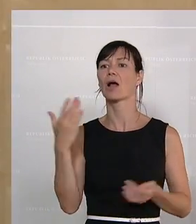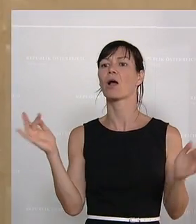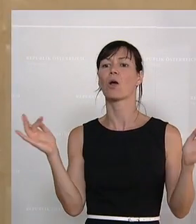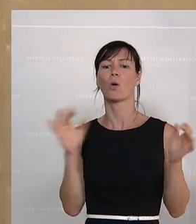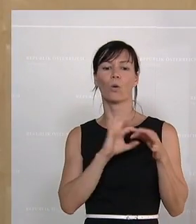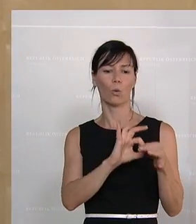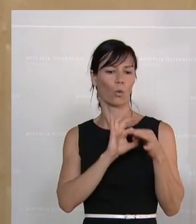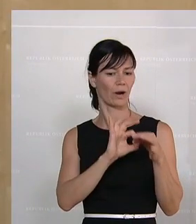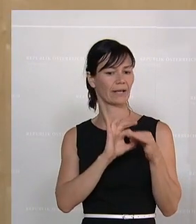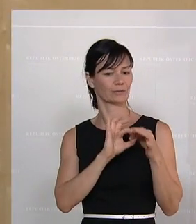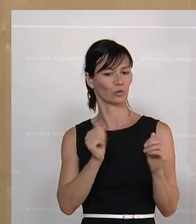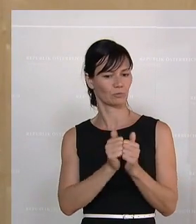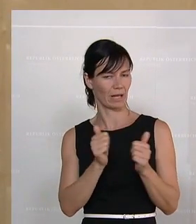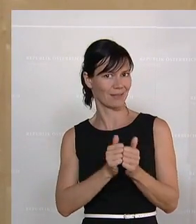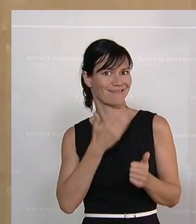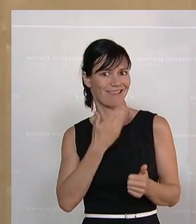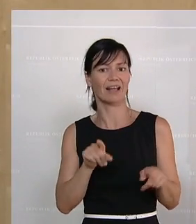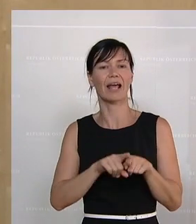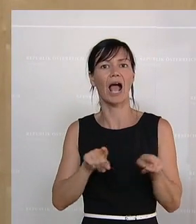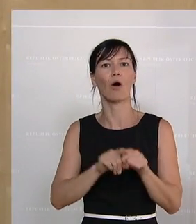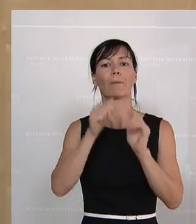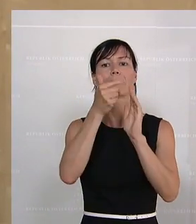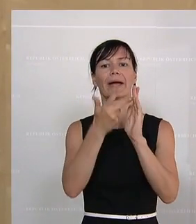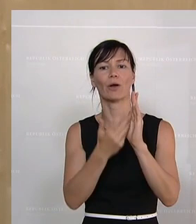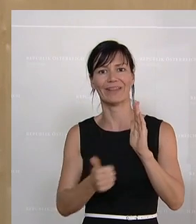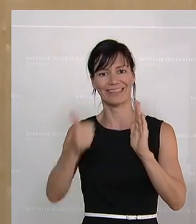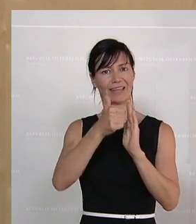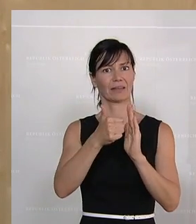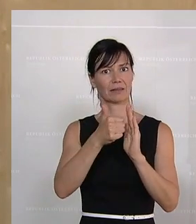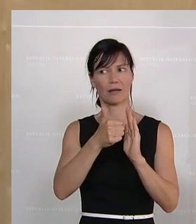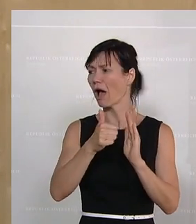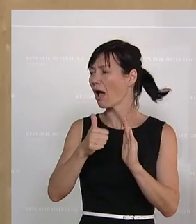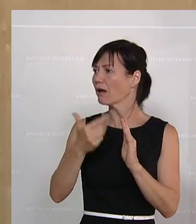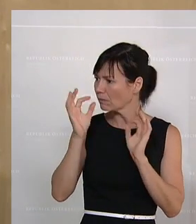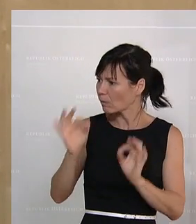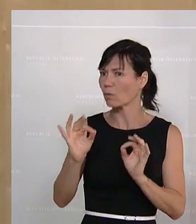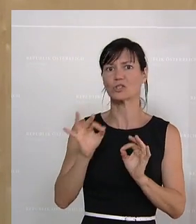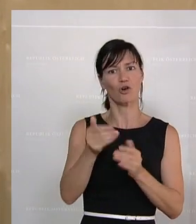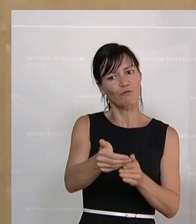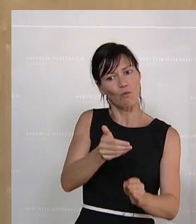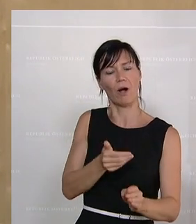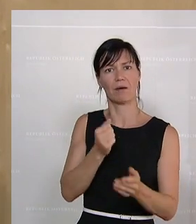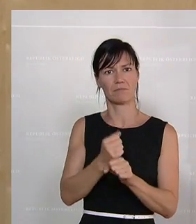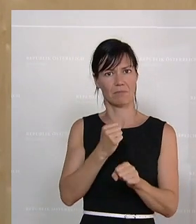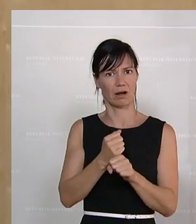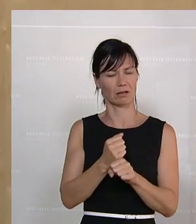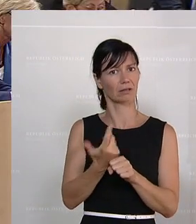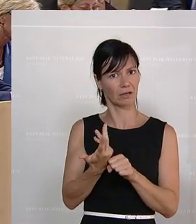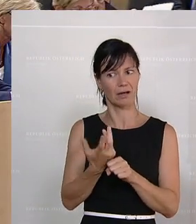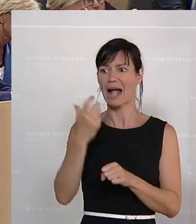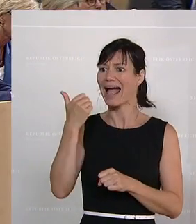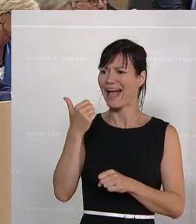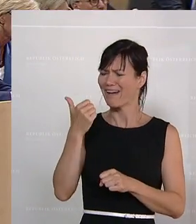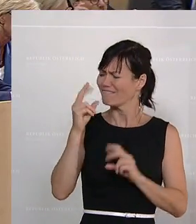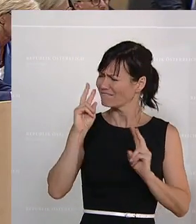dass hier auch prioritäten verschoben werden das muss man selbstverständlich sein aber wenn wir so dramatische einmalige einschläge haben